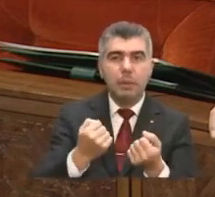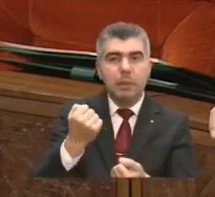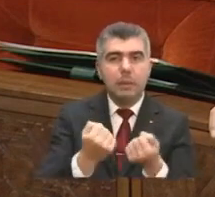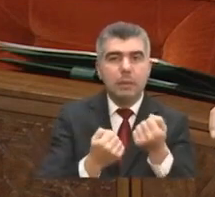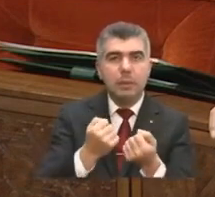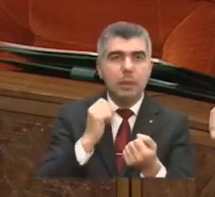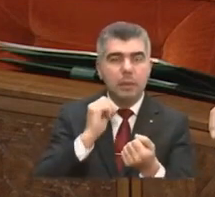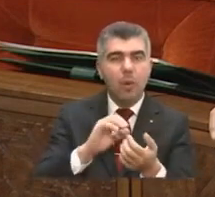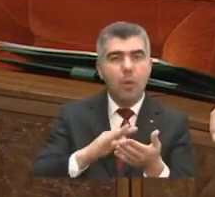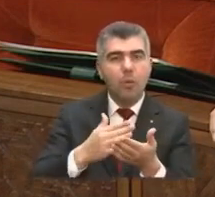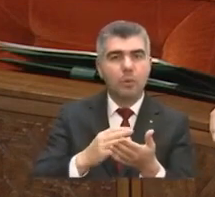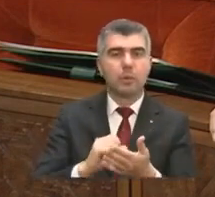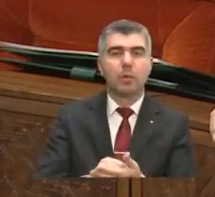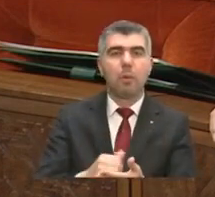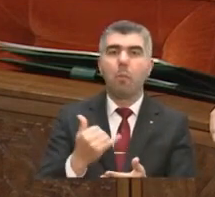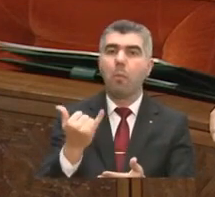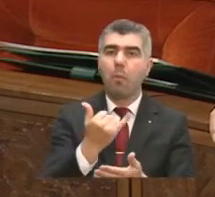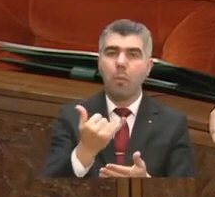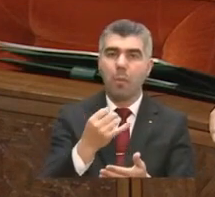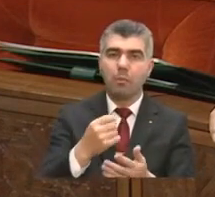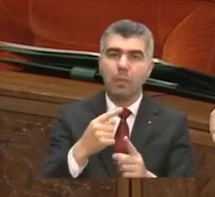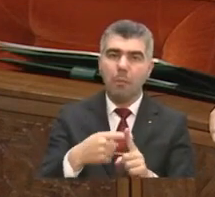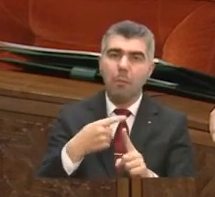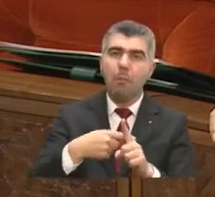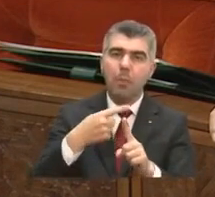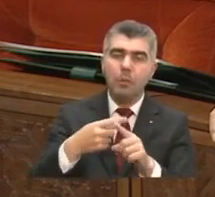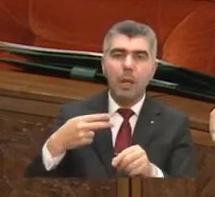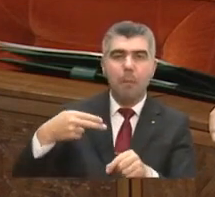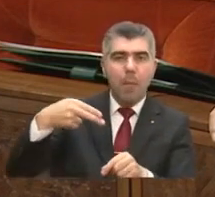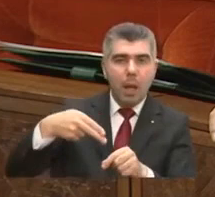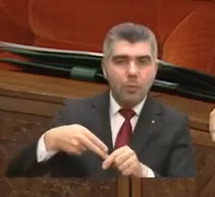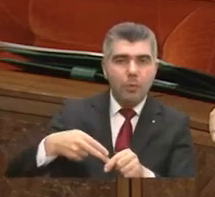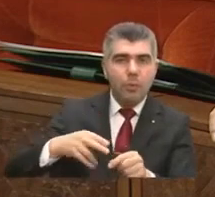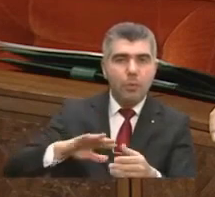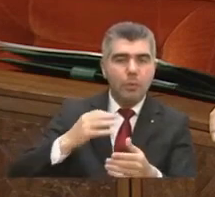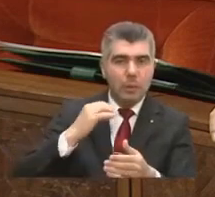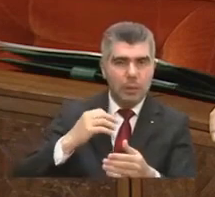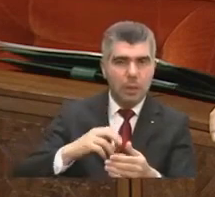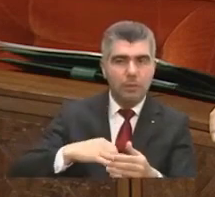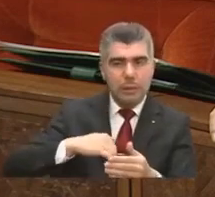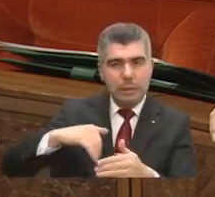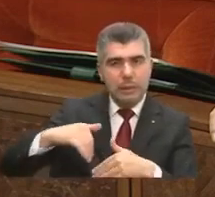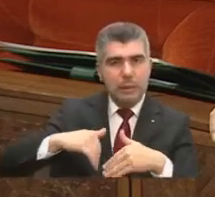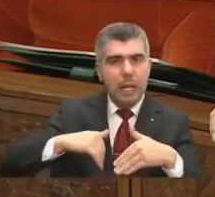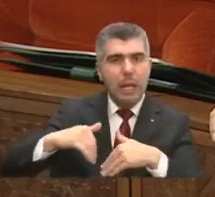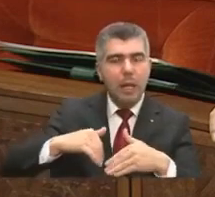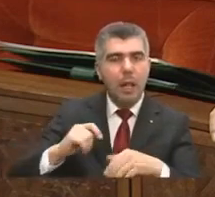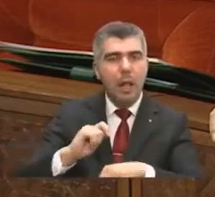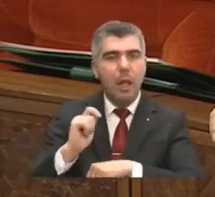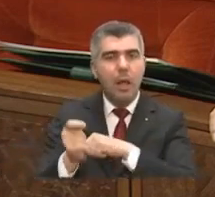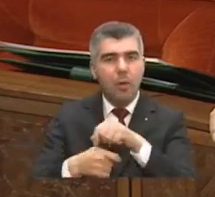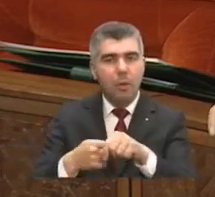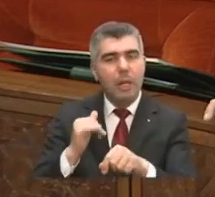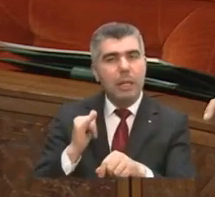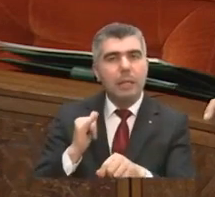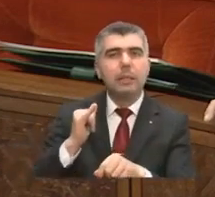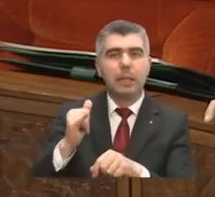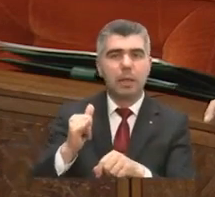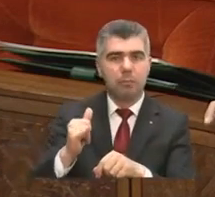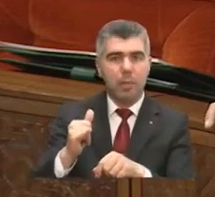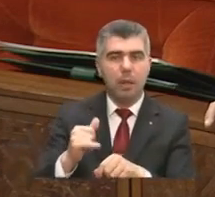النقل باش يخفف من آثار ارتفاع ثمنات المحروقات على تكلفة النقل الطرقي بالعالم القروي ويضمن الاستمرارية